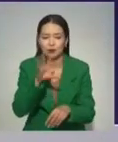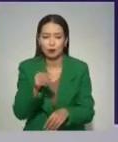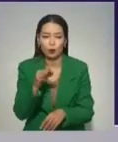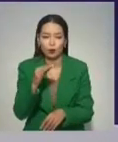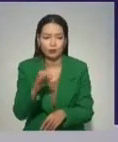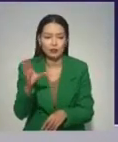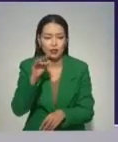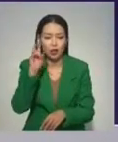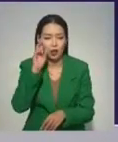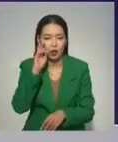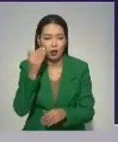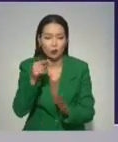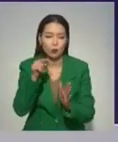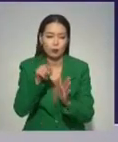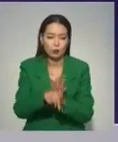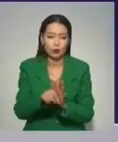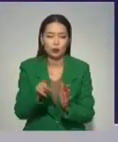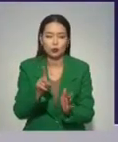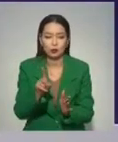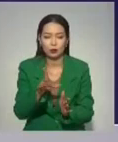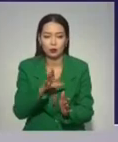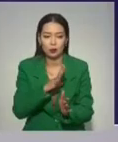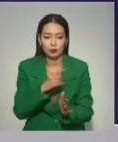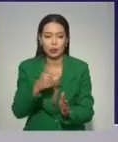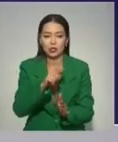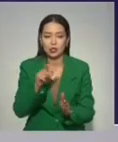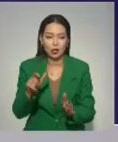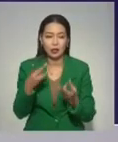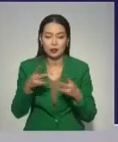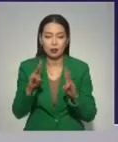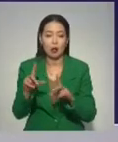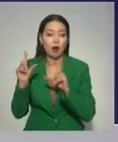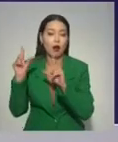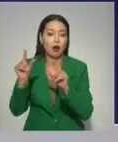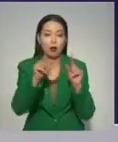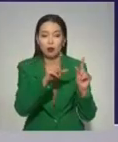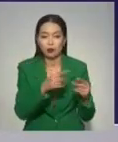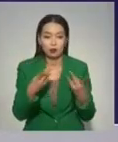государства объединены, чтобы для удобства граждан, чтобы они не ходили туда-сюда.